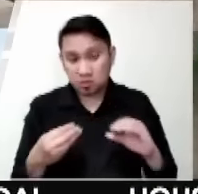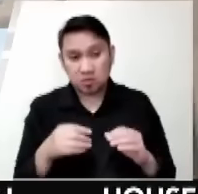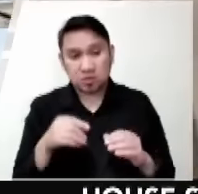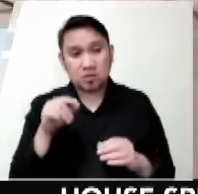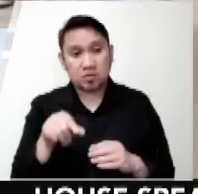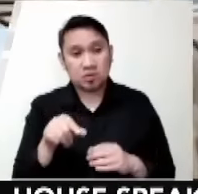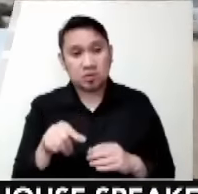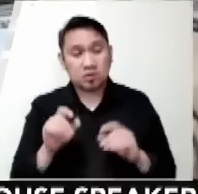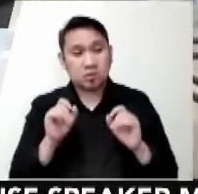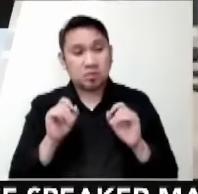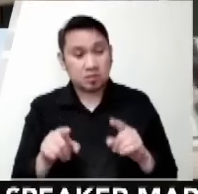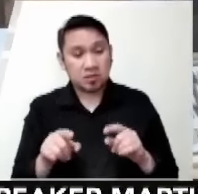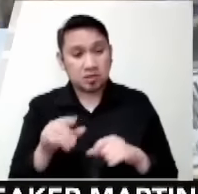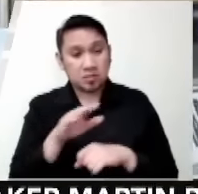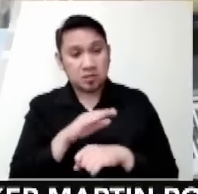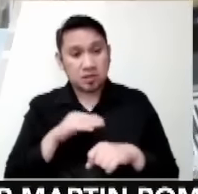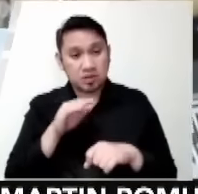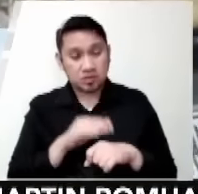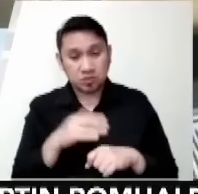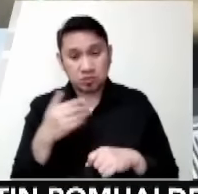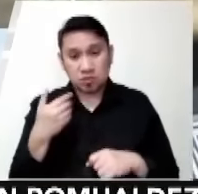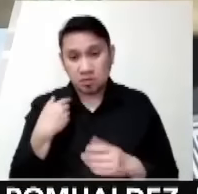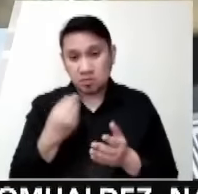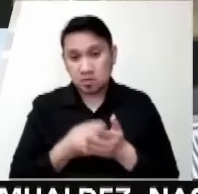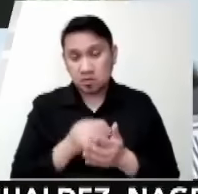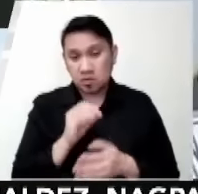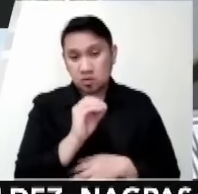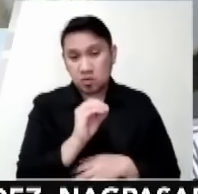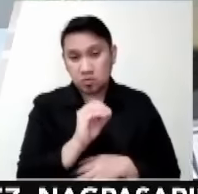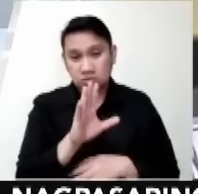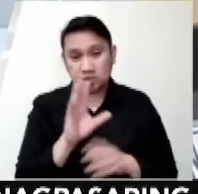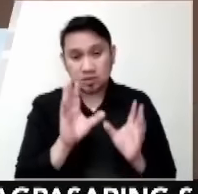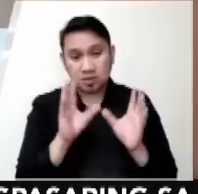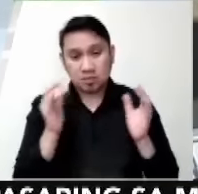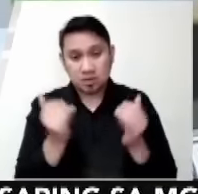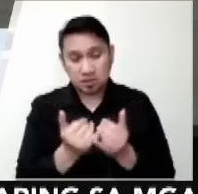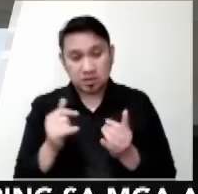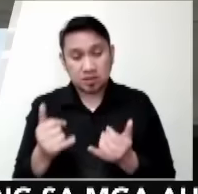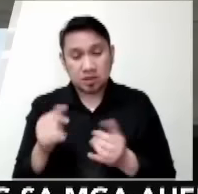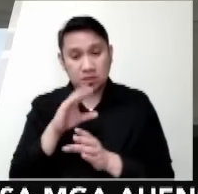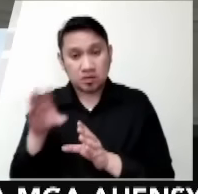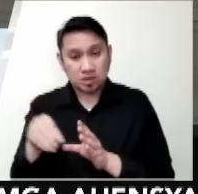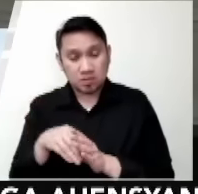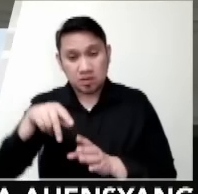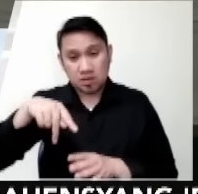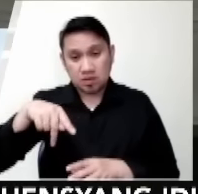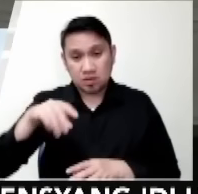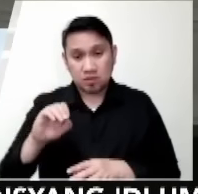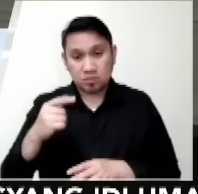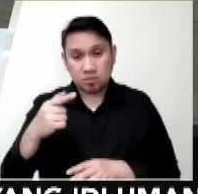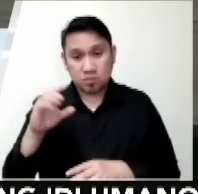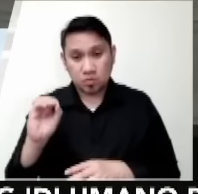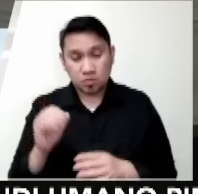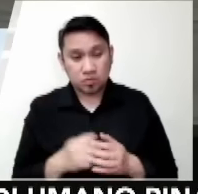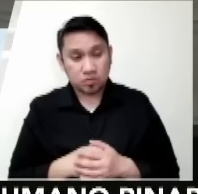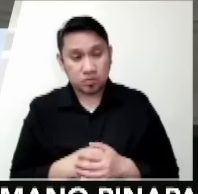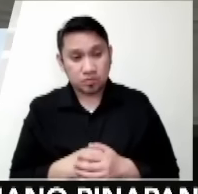lupa para magkapera para sa kanyang mga korporasyon na sangkot ngayon sa POGO. From a mere